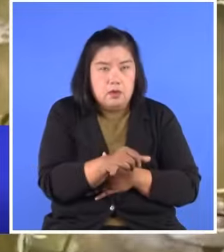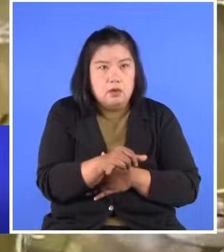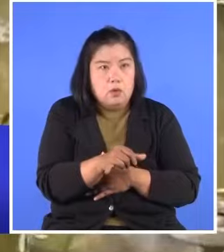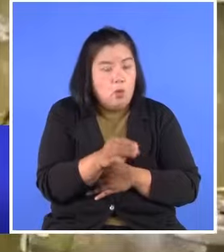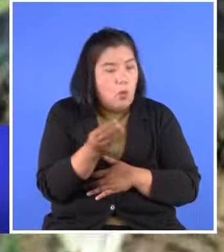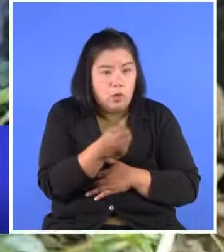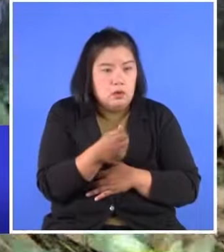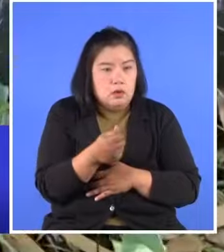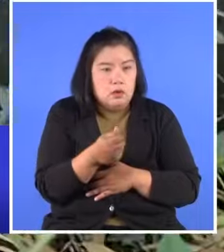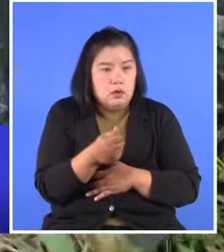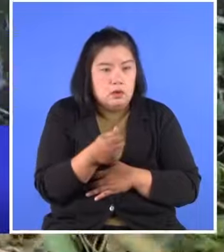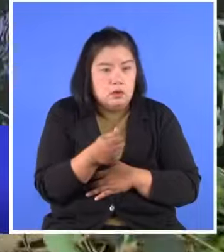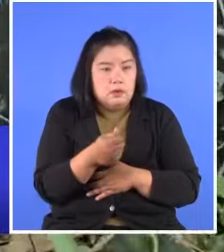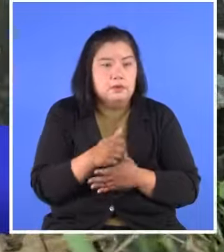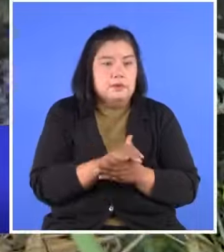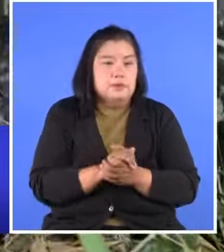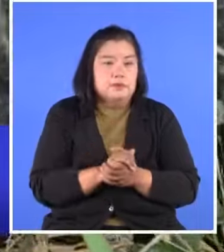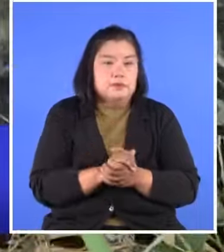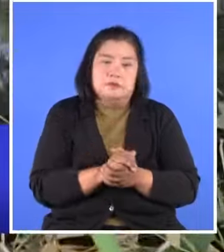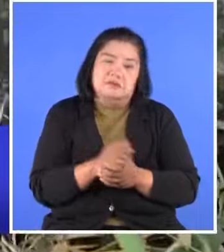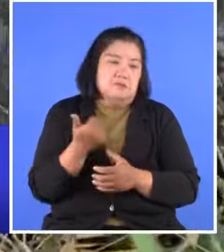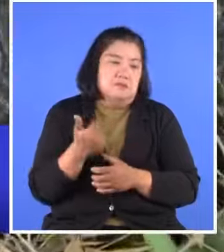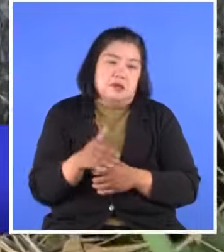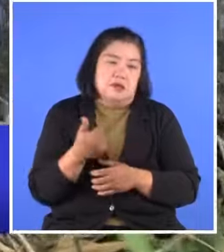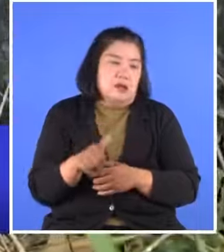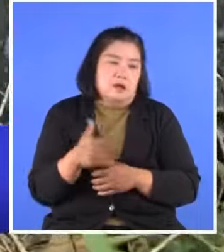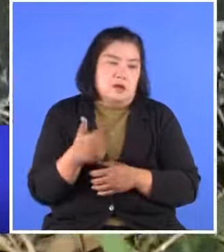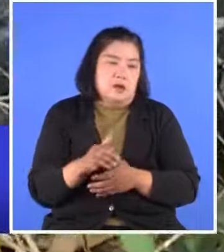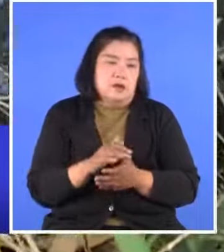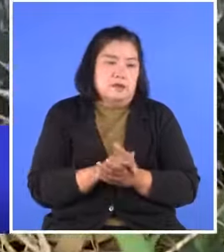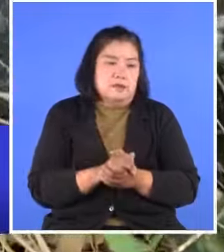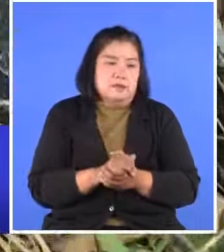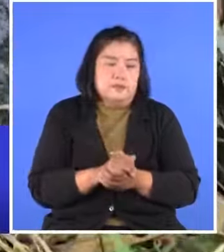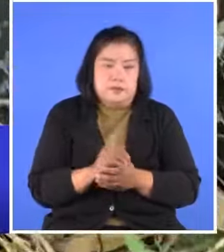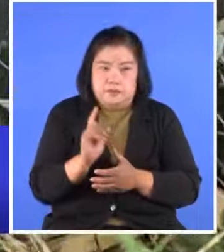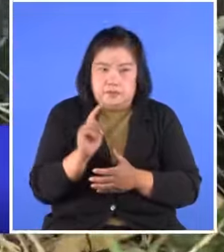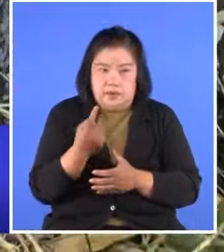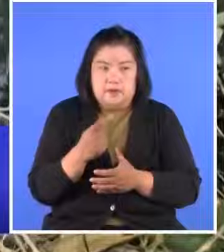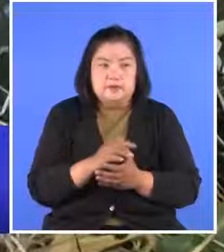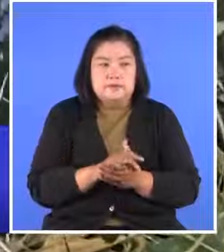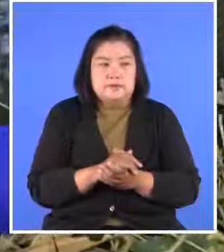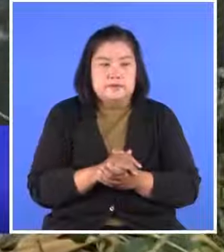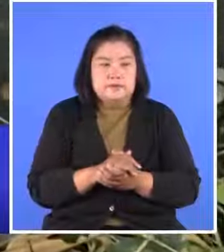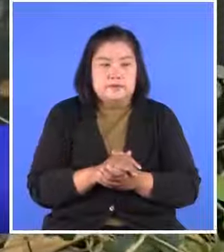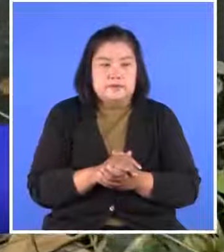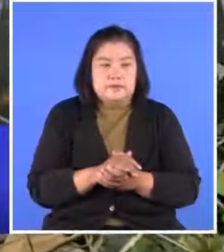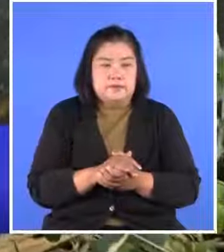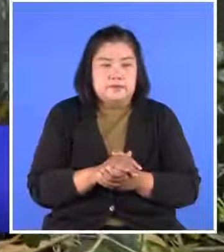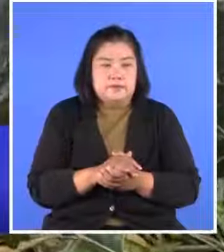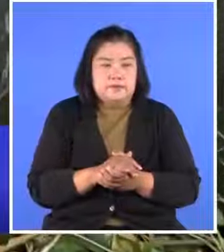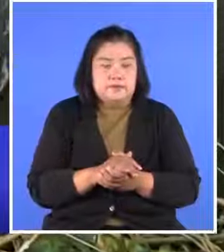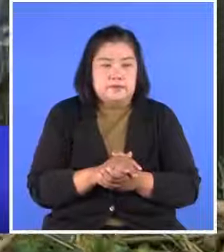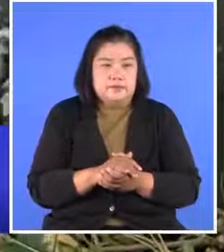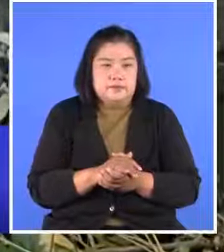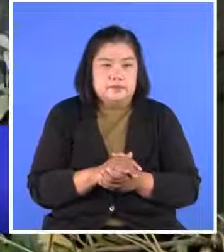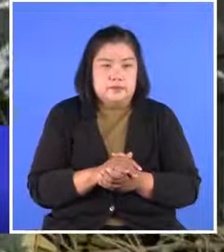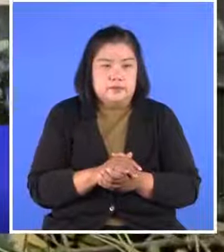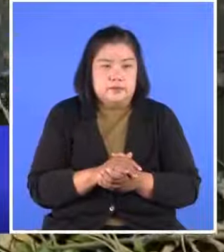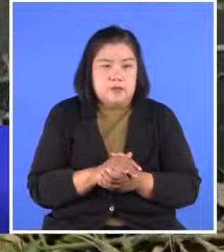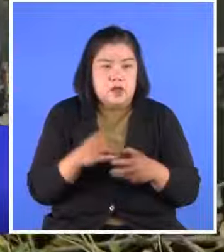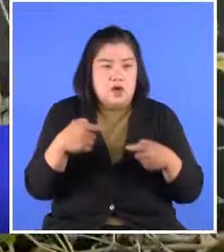คล้องบ่วงไปคล้องเออเนี่ยไม่ได้ฮะสุดท้ายใช้มาตรการอเด็ดขาดไม่ใช่่านะเอากระแสไฟลงไปใส่